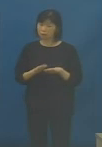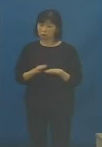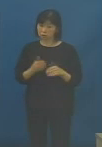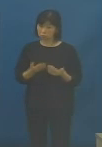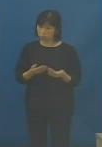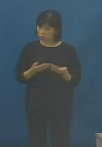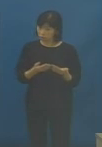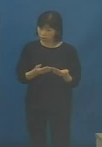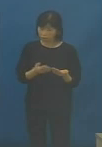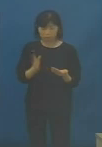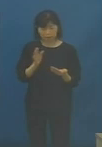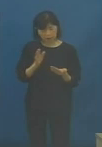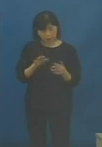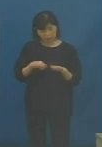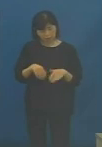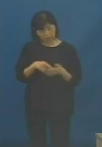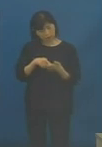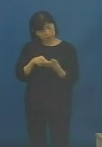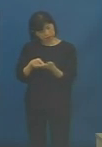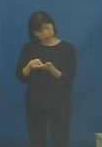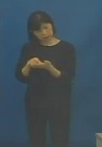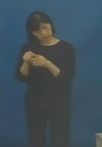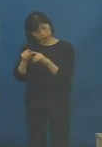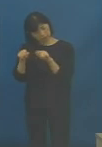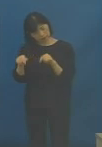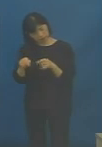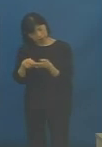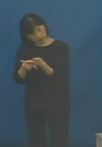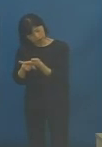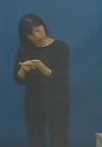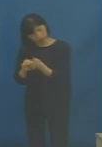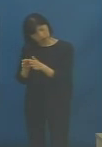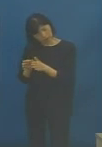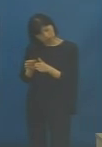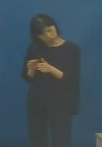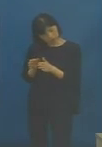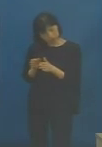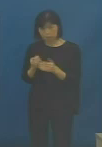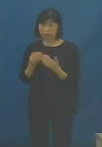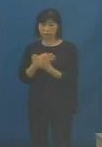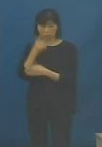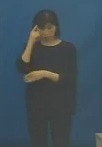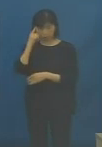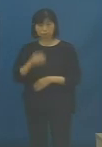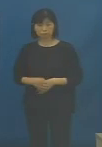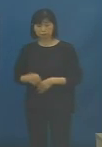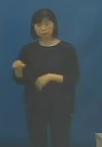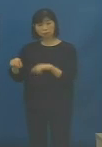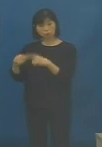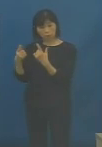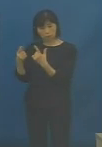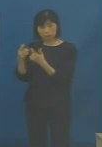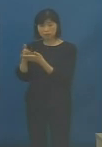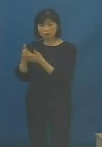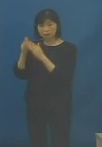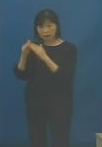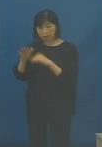よっていうことになったということだと思うんですね。木曜日に説明会があって月曜日の5時までに出すん